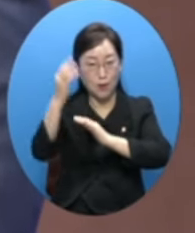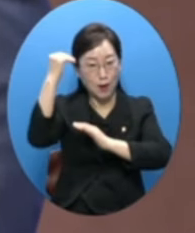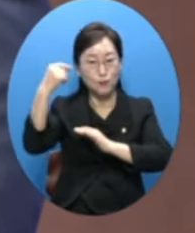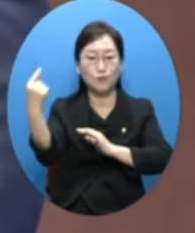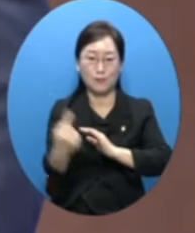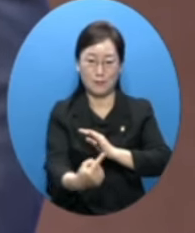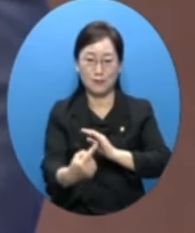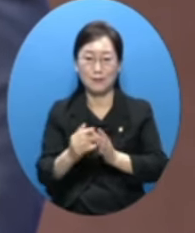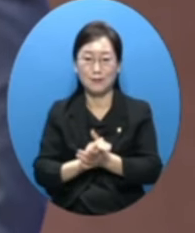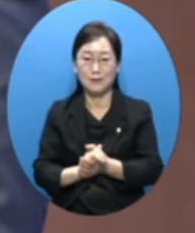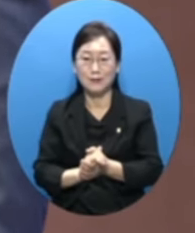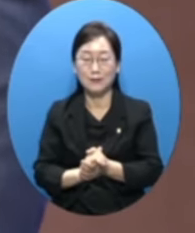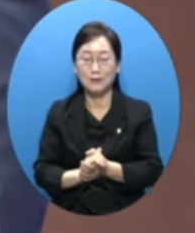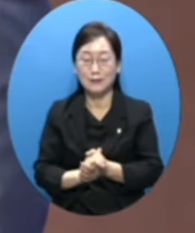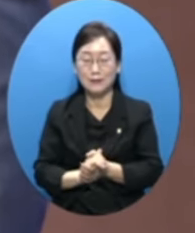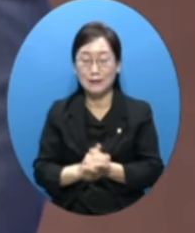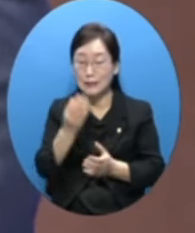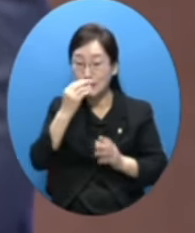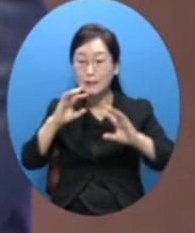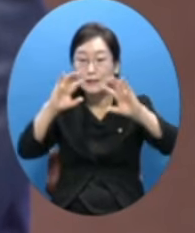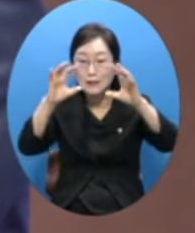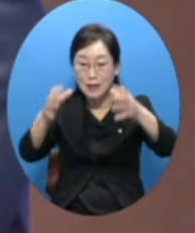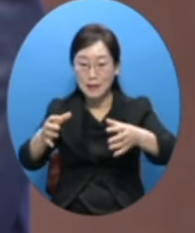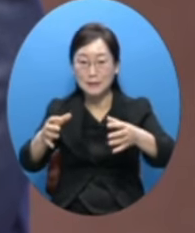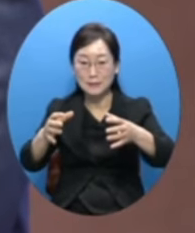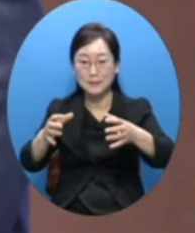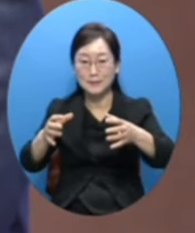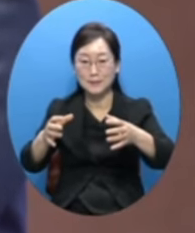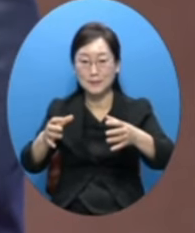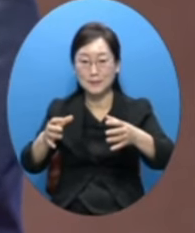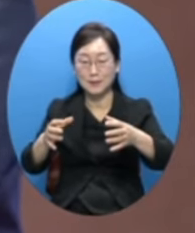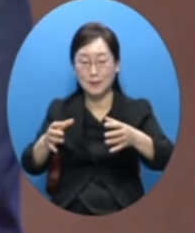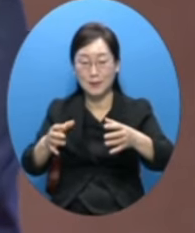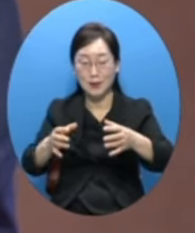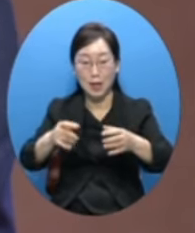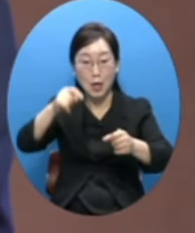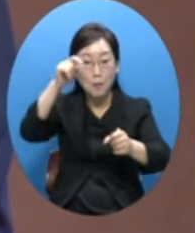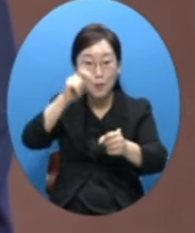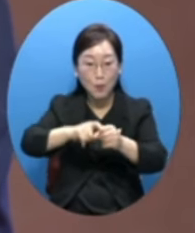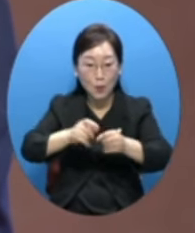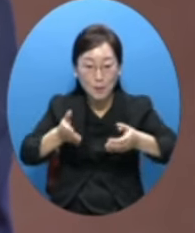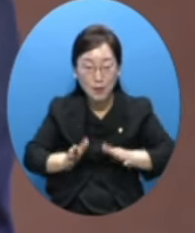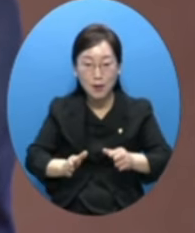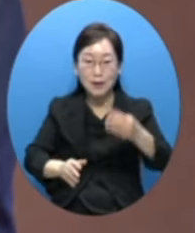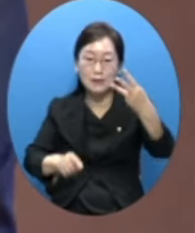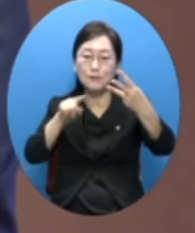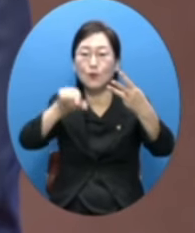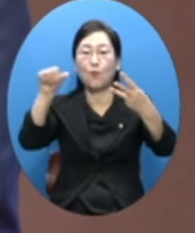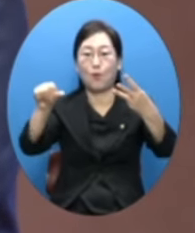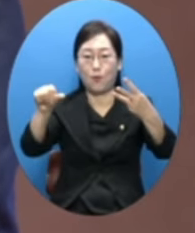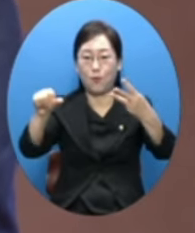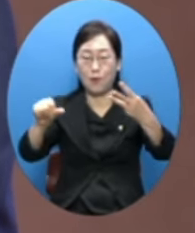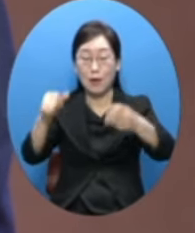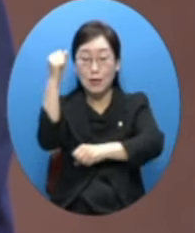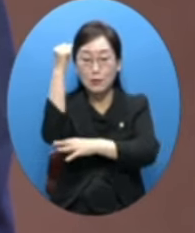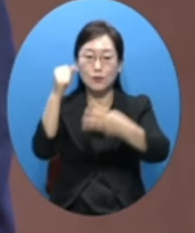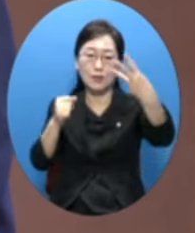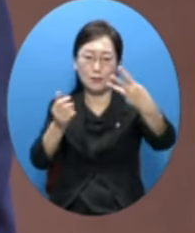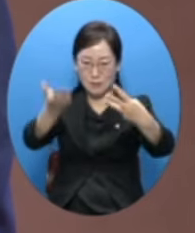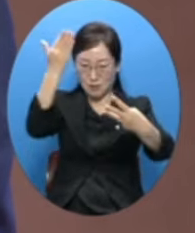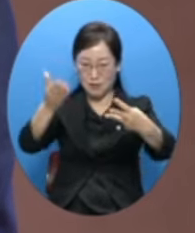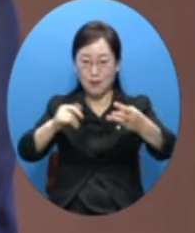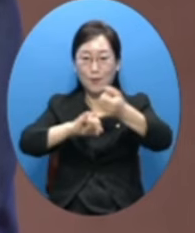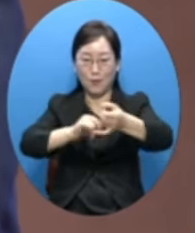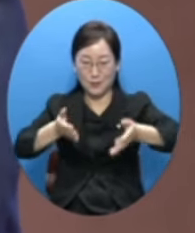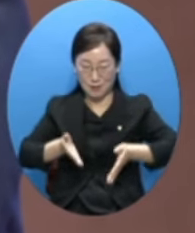이스라엘 나라의 출산 목표가 3.5명이랍니다. 기본적으로 3명 이상은 지금 다